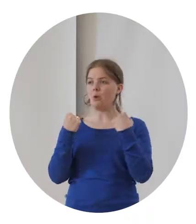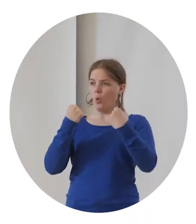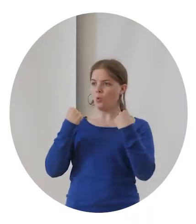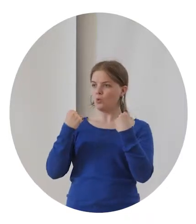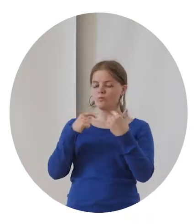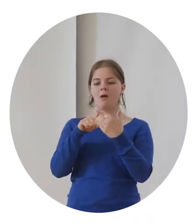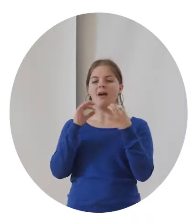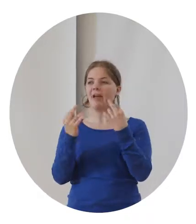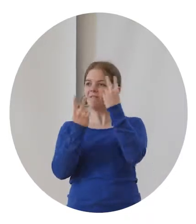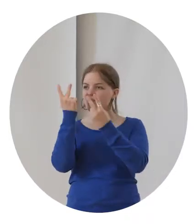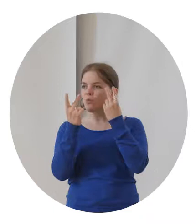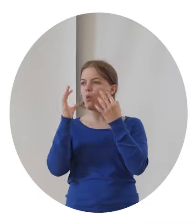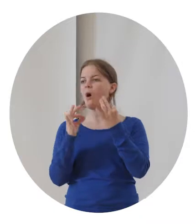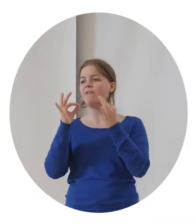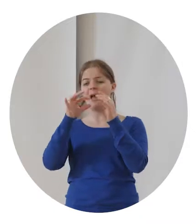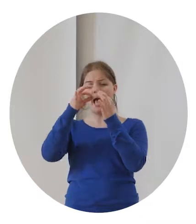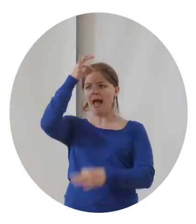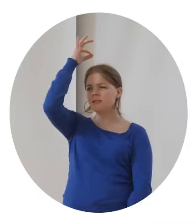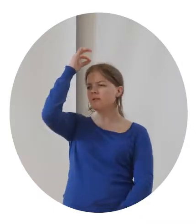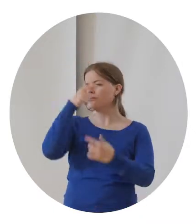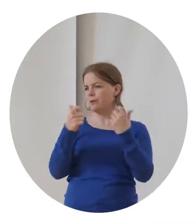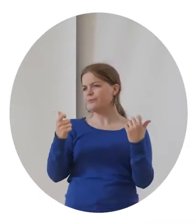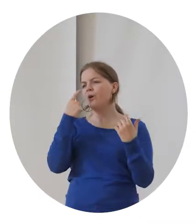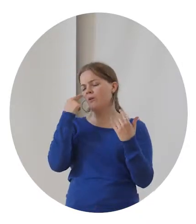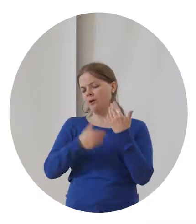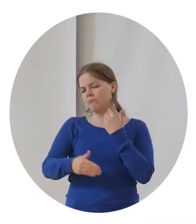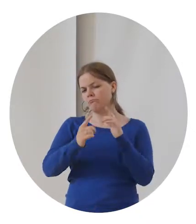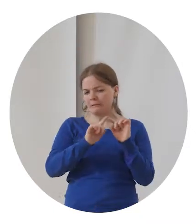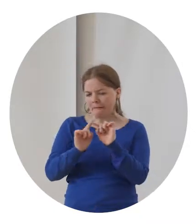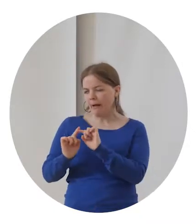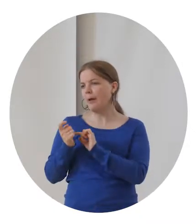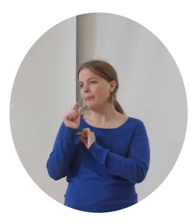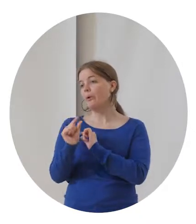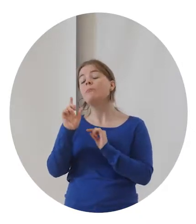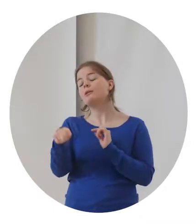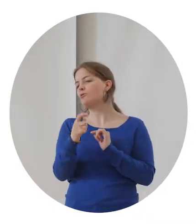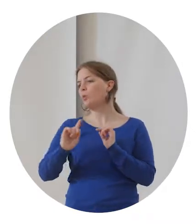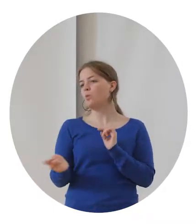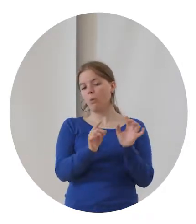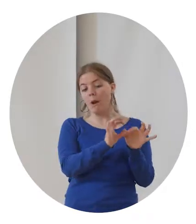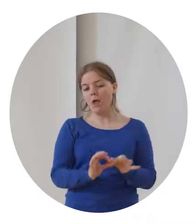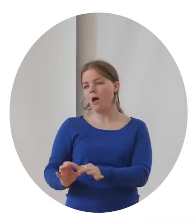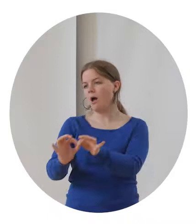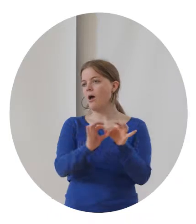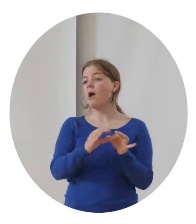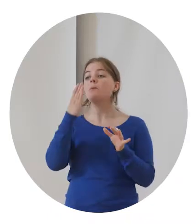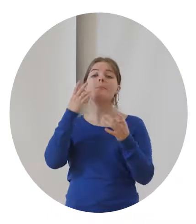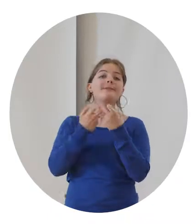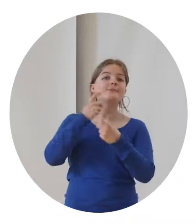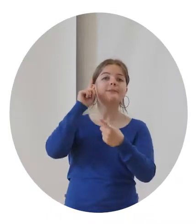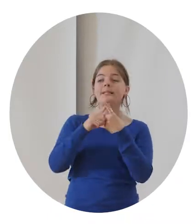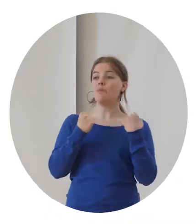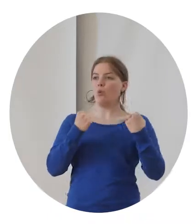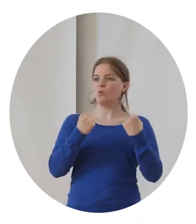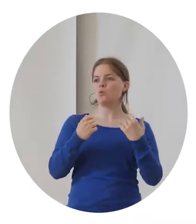niveau de l'axe. Enfin, on va reprendre un petit peu tout ça, en sachant évidemment que tout est lié et que quand on parle du tonus,